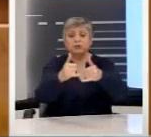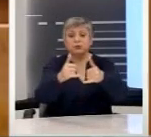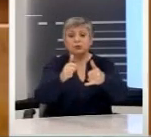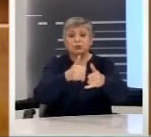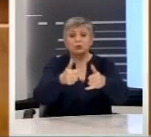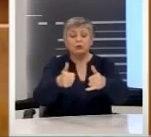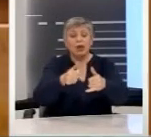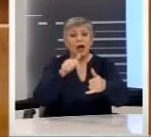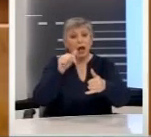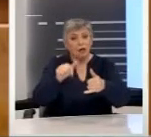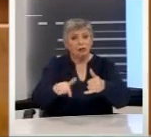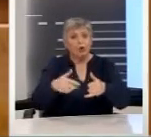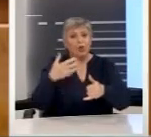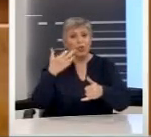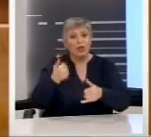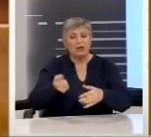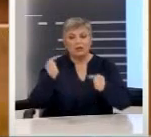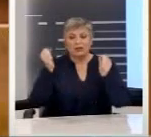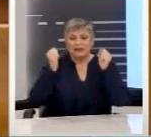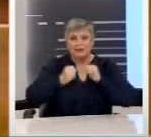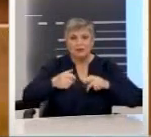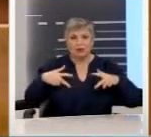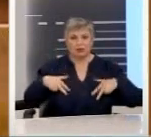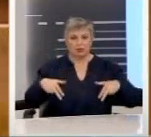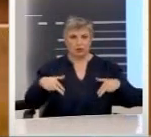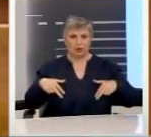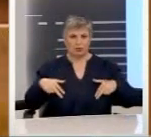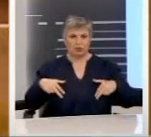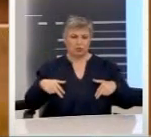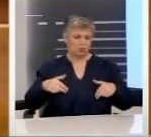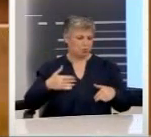του Υπουργού Εθνικής Άμυνας προς τον Ισοβίτη? Δεν νομίζω.